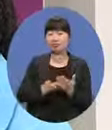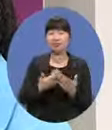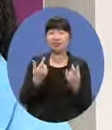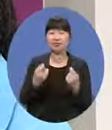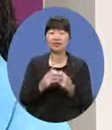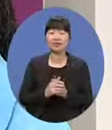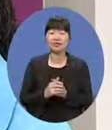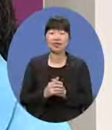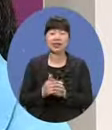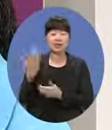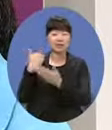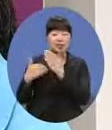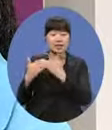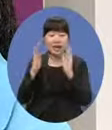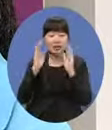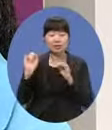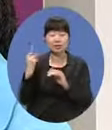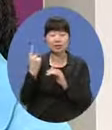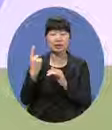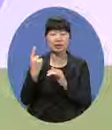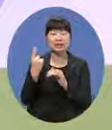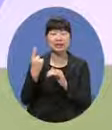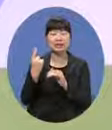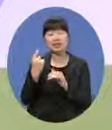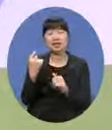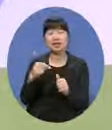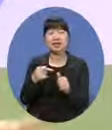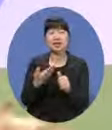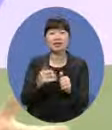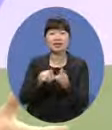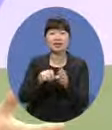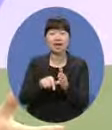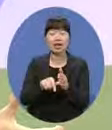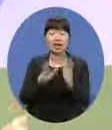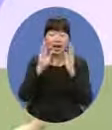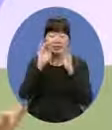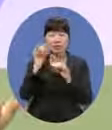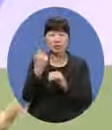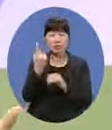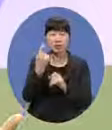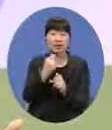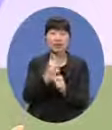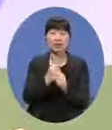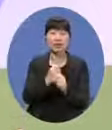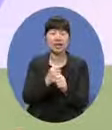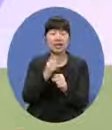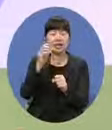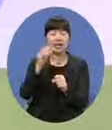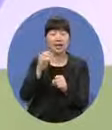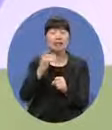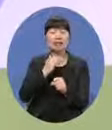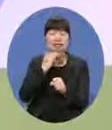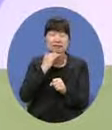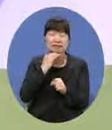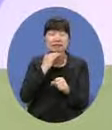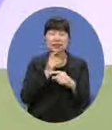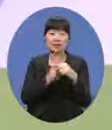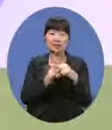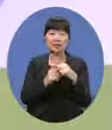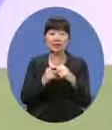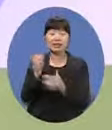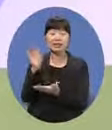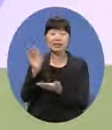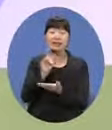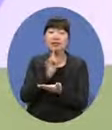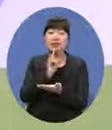불안하거나 예전에 학습 동기 편에서 그런 얘기한 적이 있습니다 학습 동기라는 거는 기대 곱하기 가치 기대 가치 이론을 말씀드린